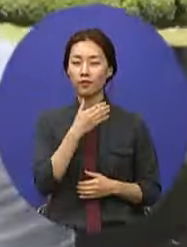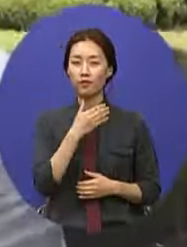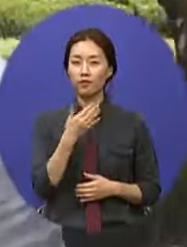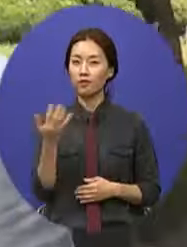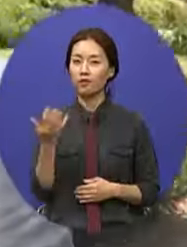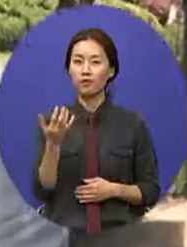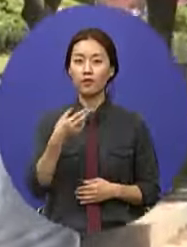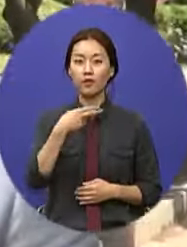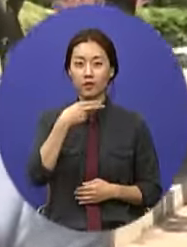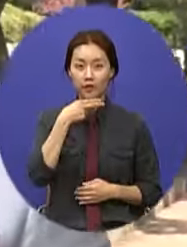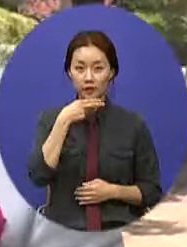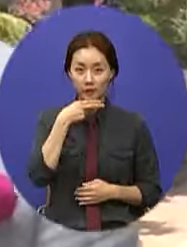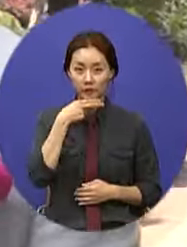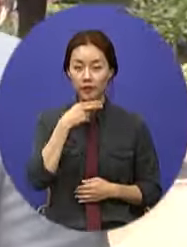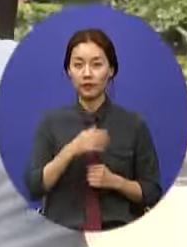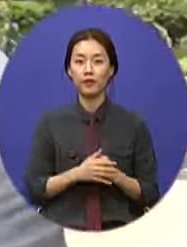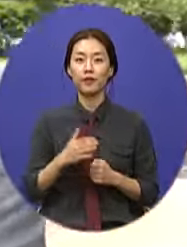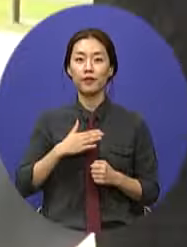아프지 않는